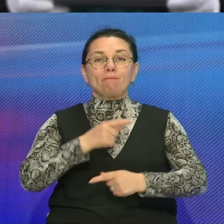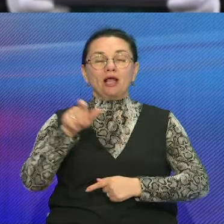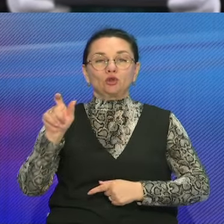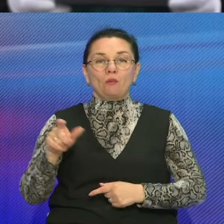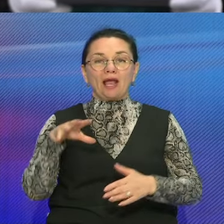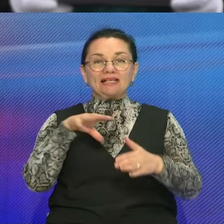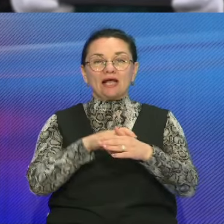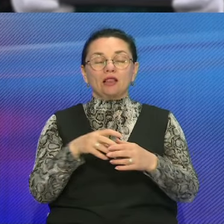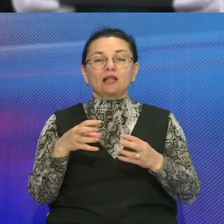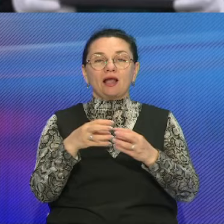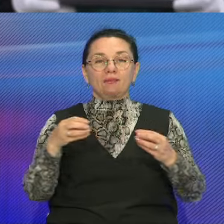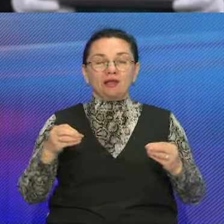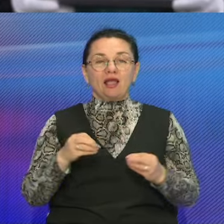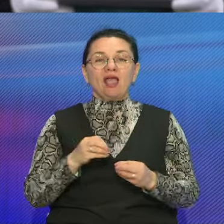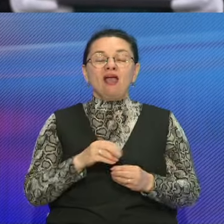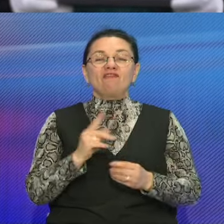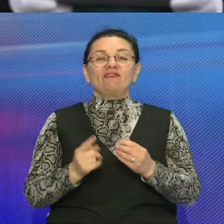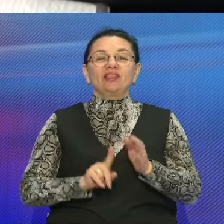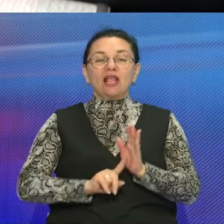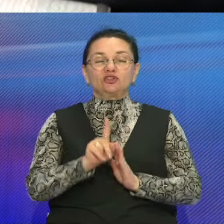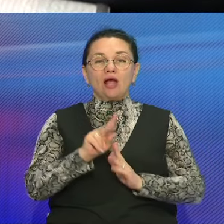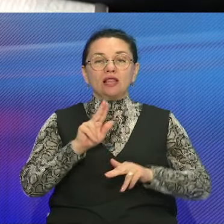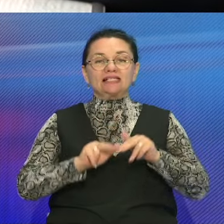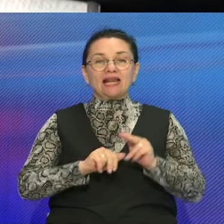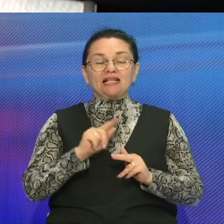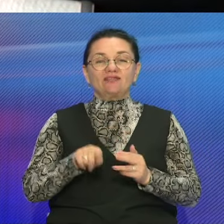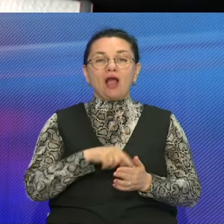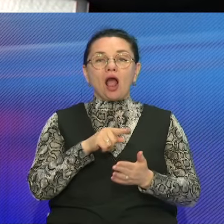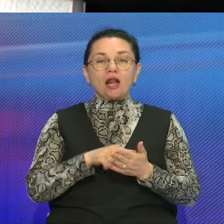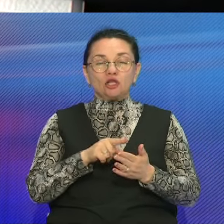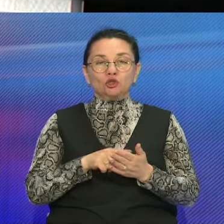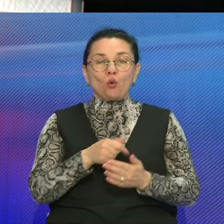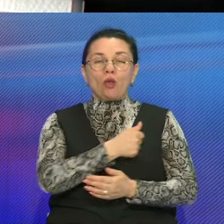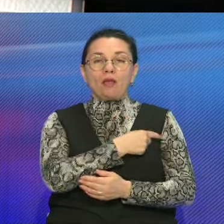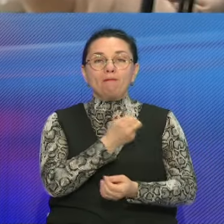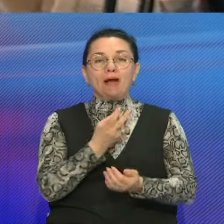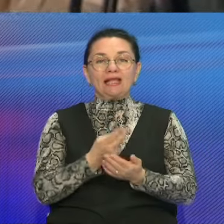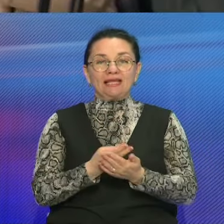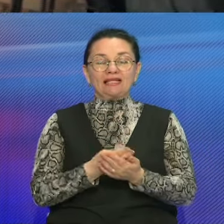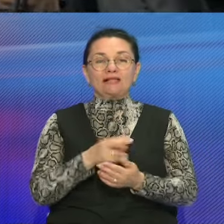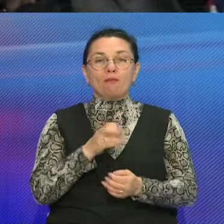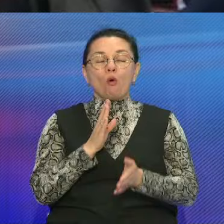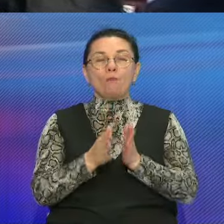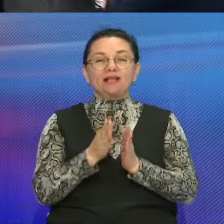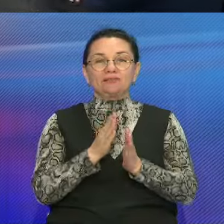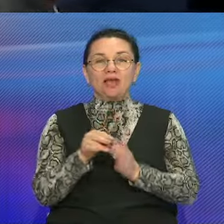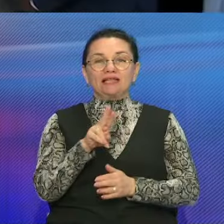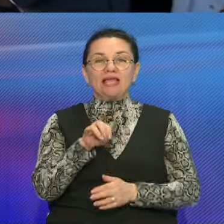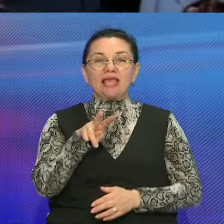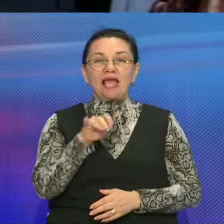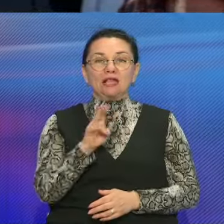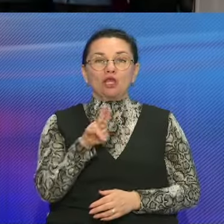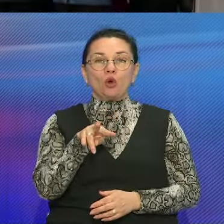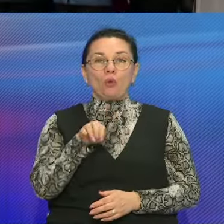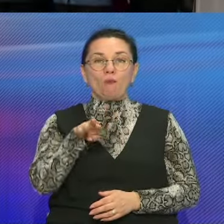капсулы в честь начала строительства городской клинической больницы по проспекту Янки